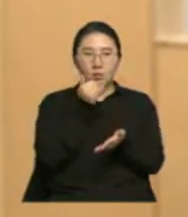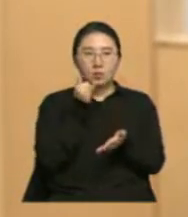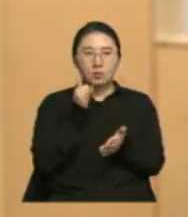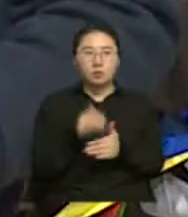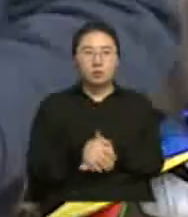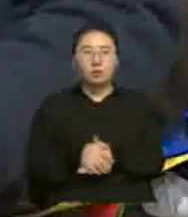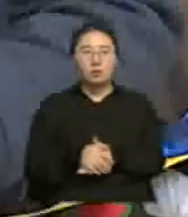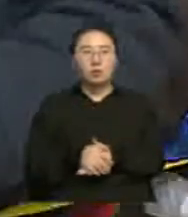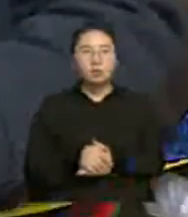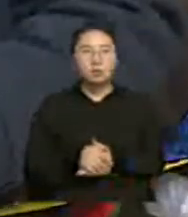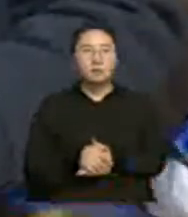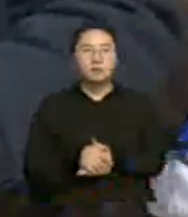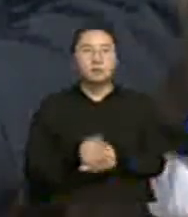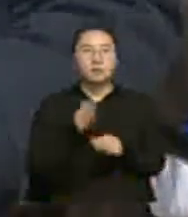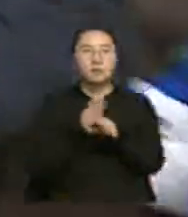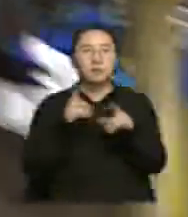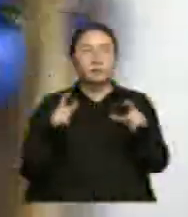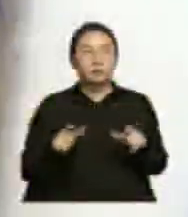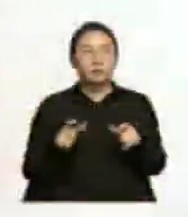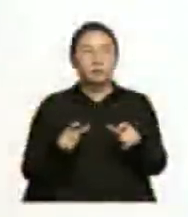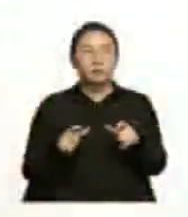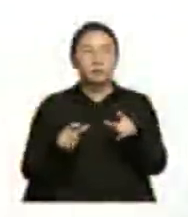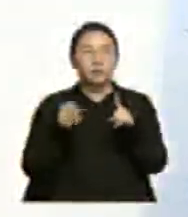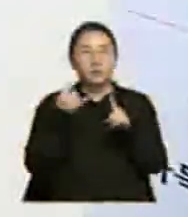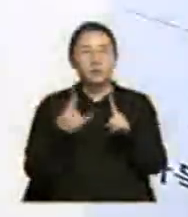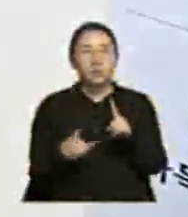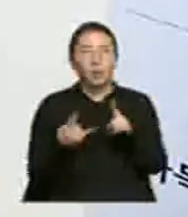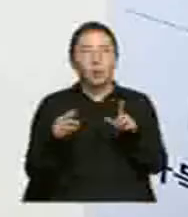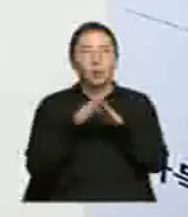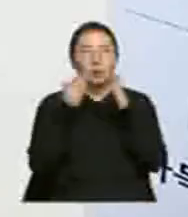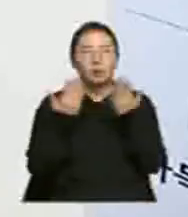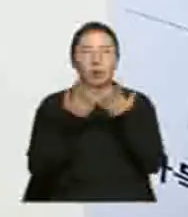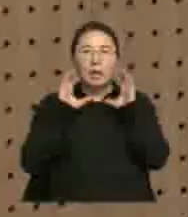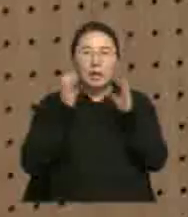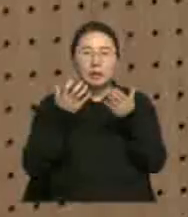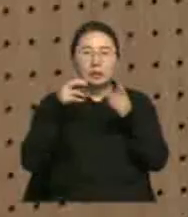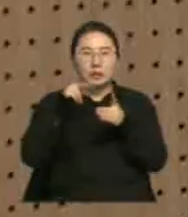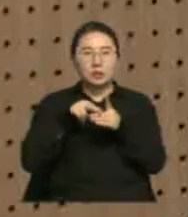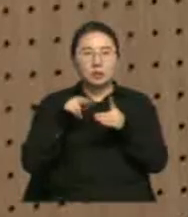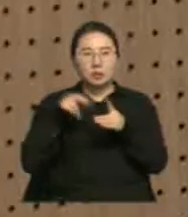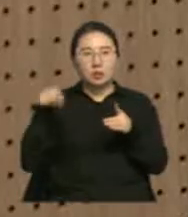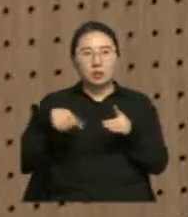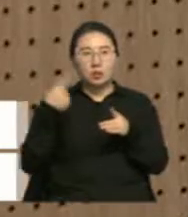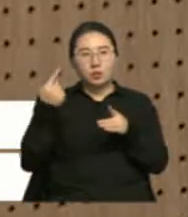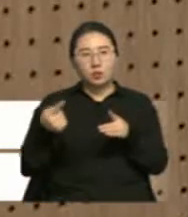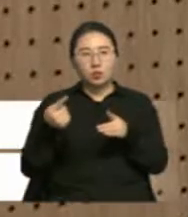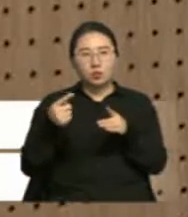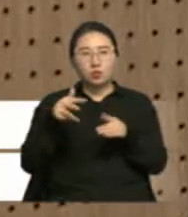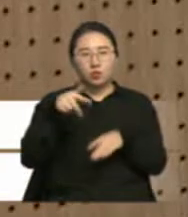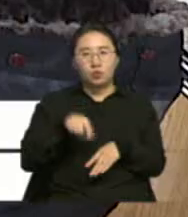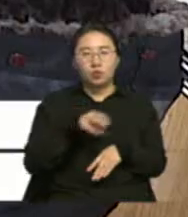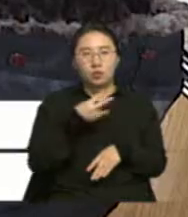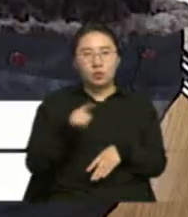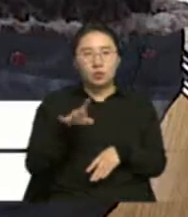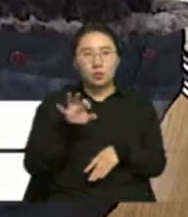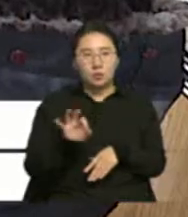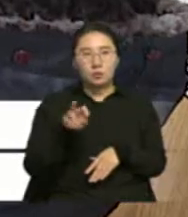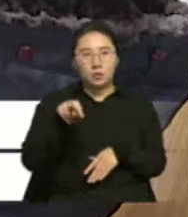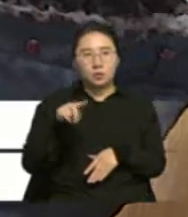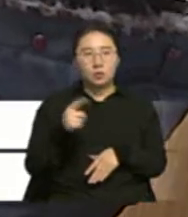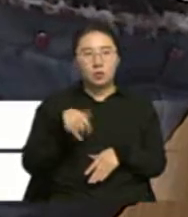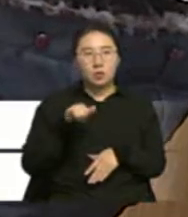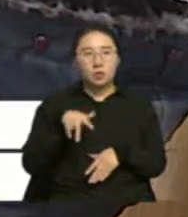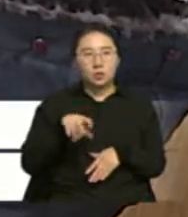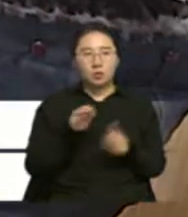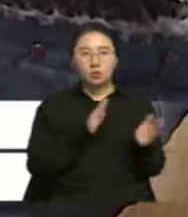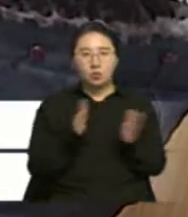서비스를 통해서 중구는 1호점인 모든 아이 신당 센터를 시작으로 다음 달엔 중림센터와 손기정 센터